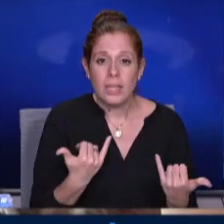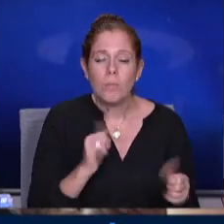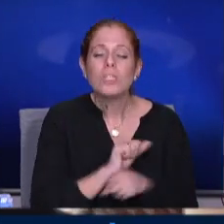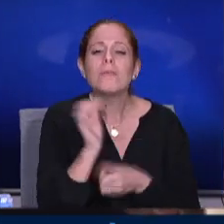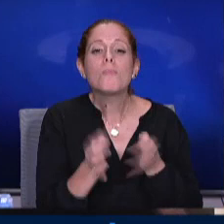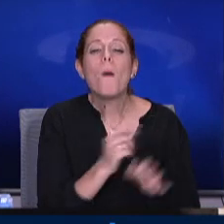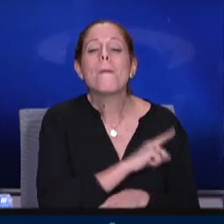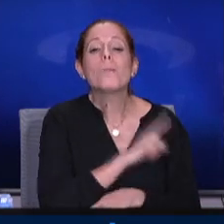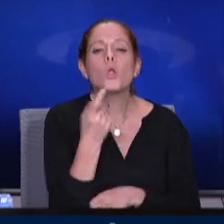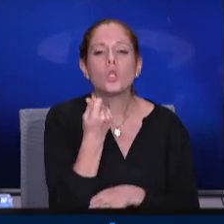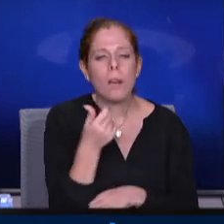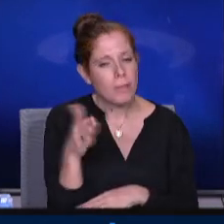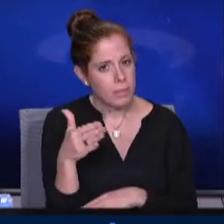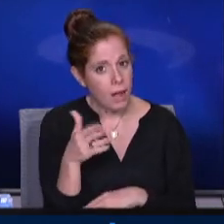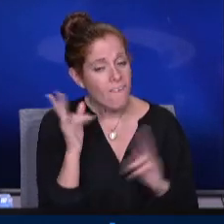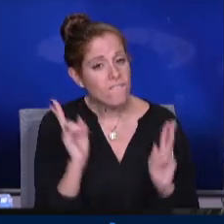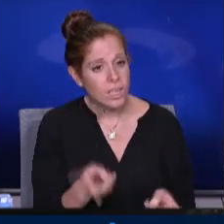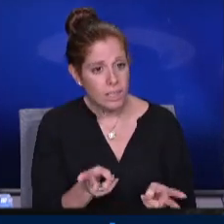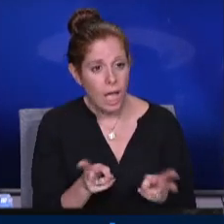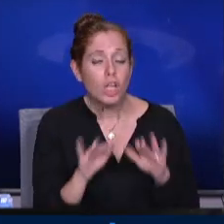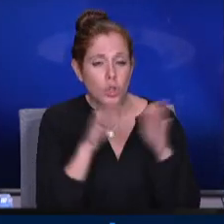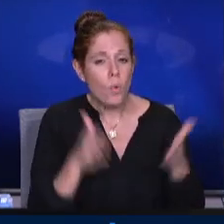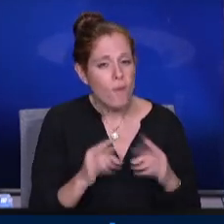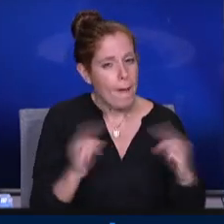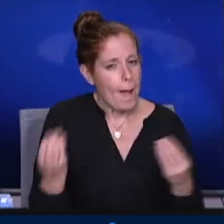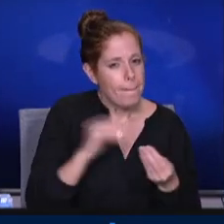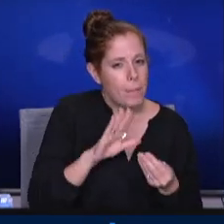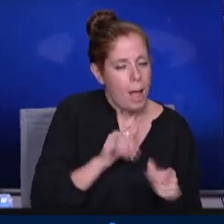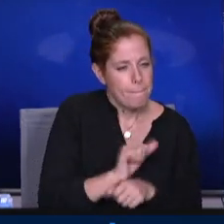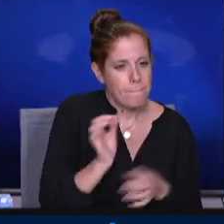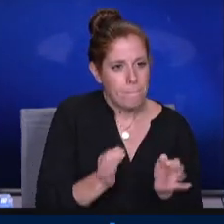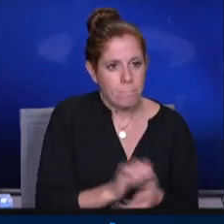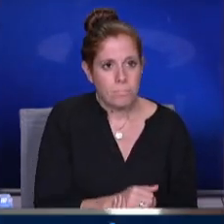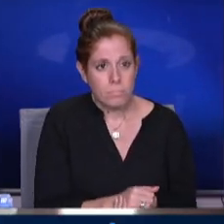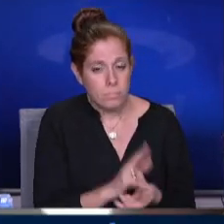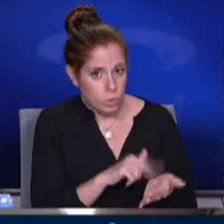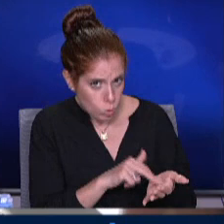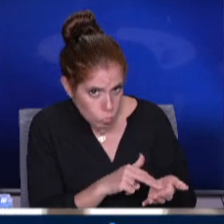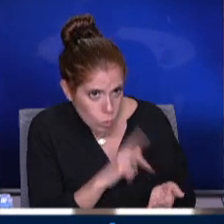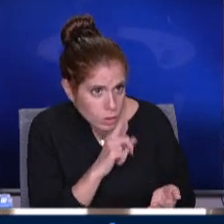את המדינה, וייתכן שגופים נוספים. יש שם עוד תמונות, אימא?